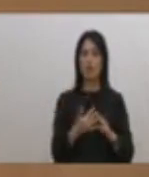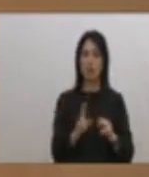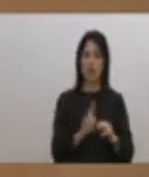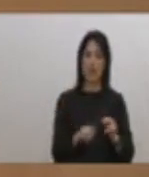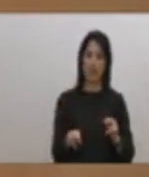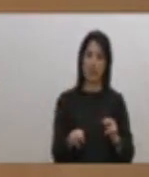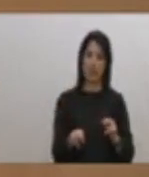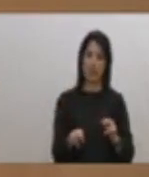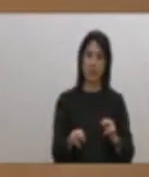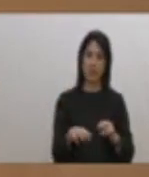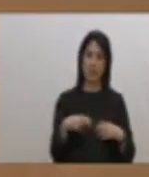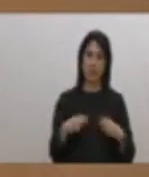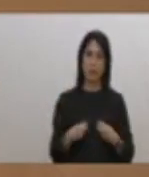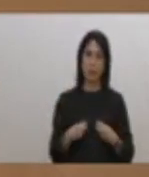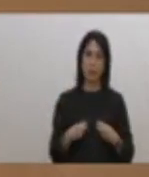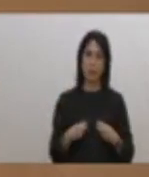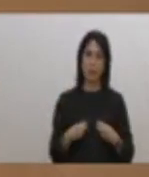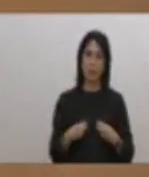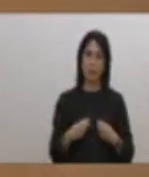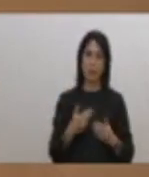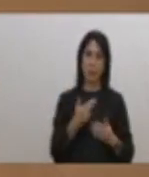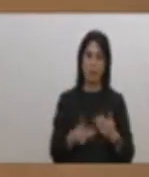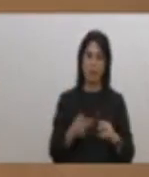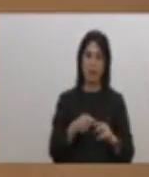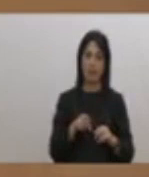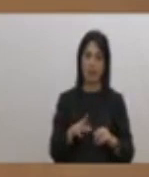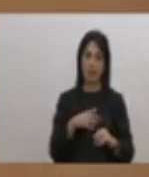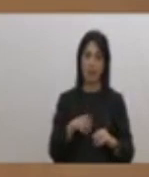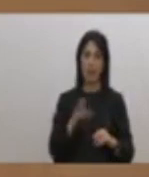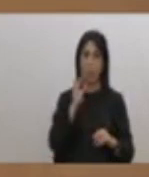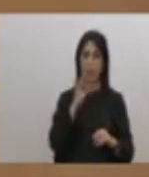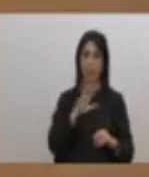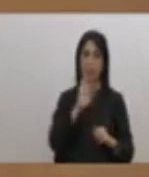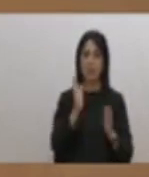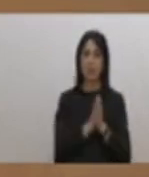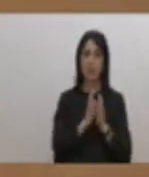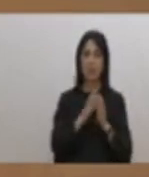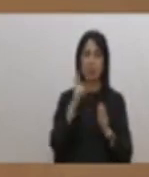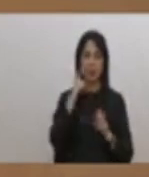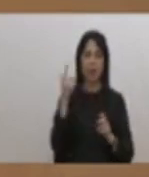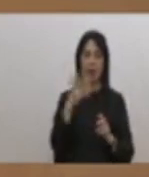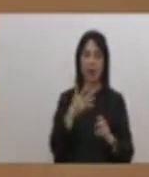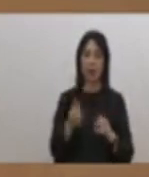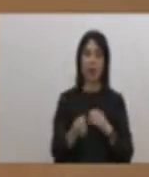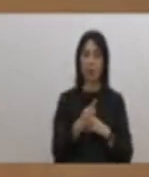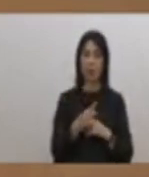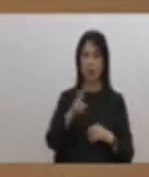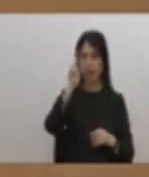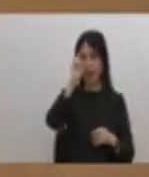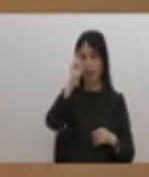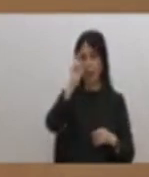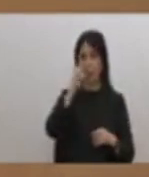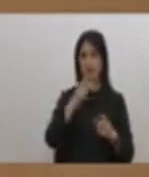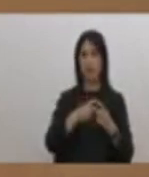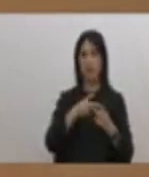დავკარგეთ სამწუხაროდ, მარცხი ეგ იყო. როდესაც თემამ სოფლიომ გაიგო და აღმოჩნდა რომ ხელისუფლება